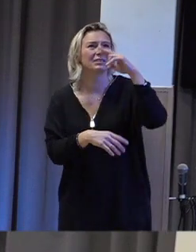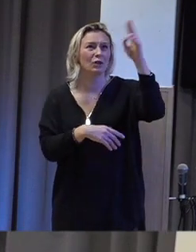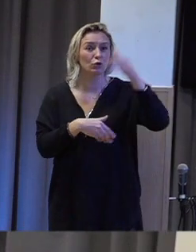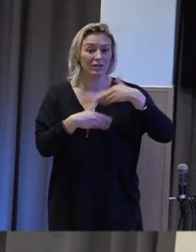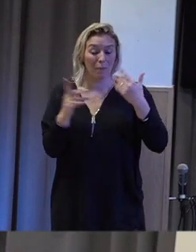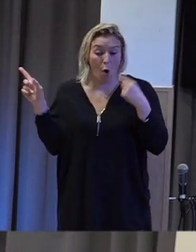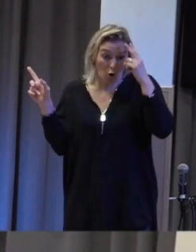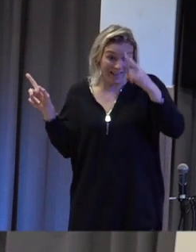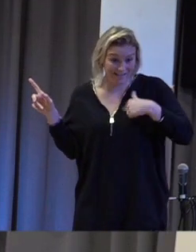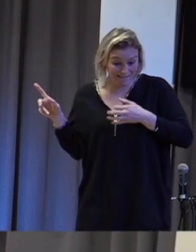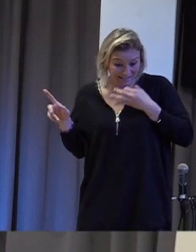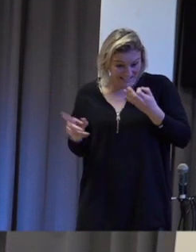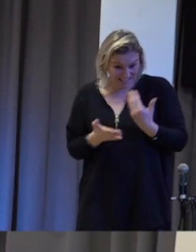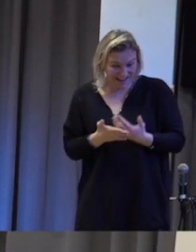mal.